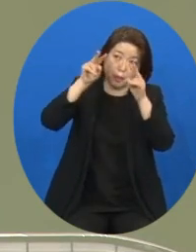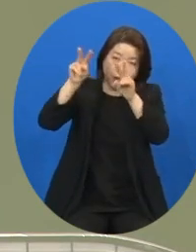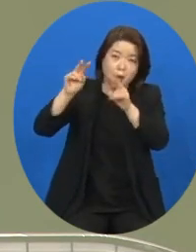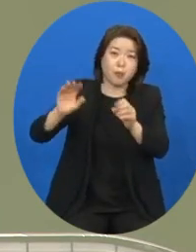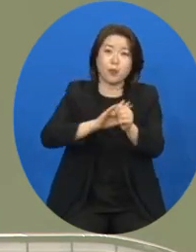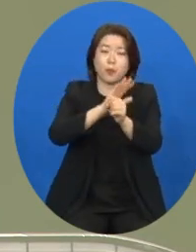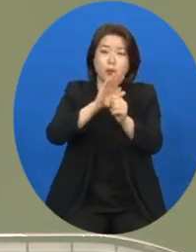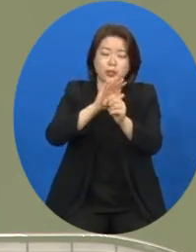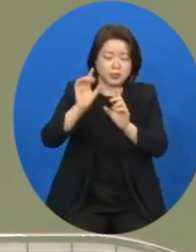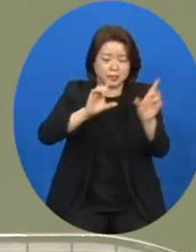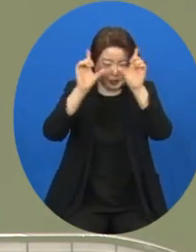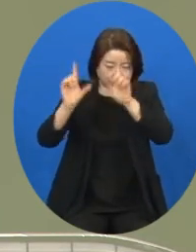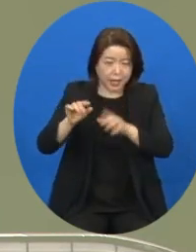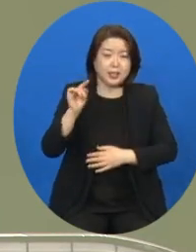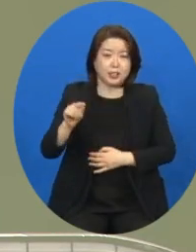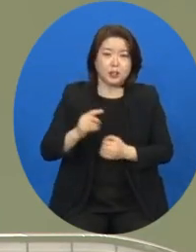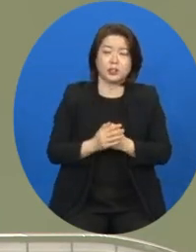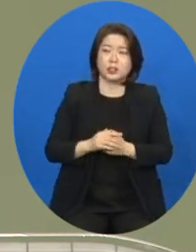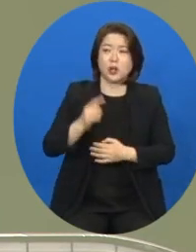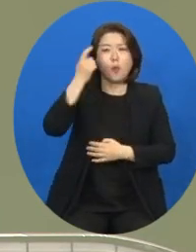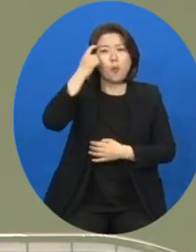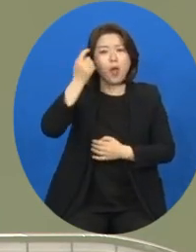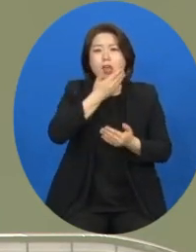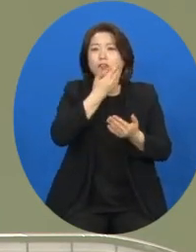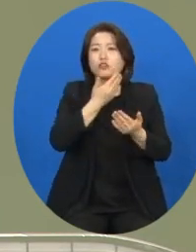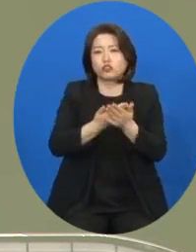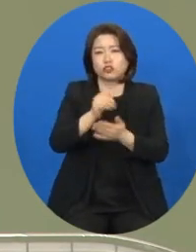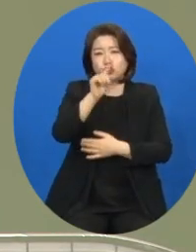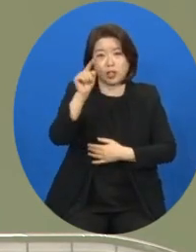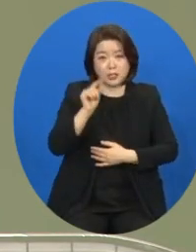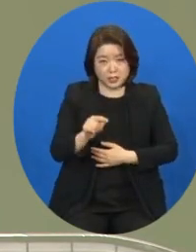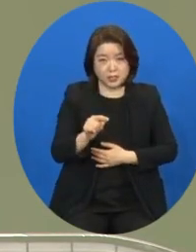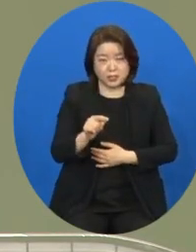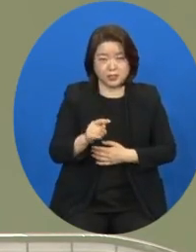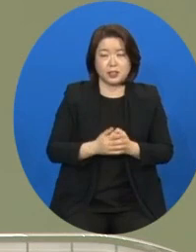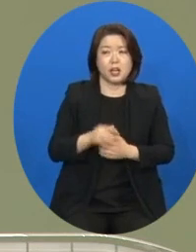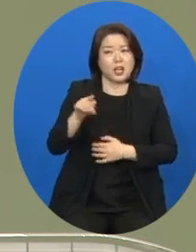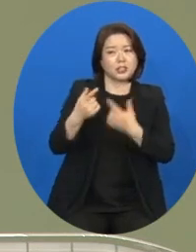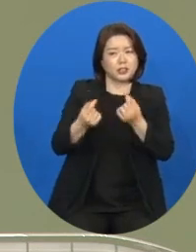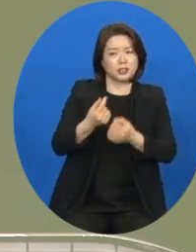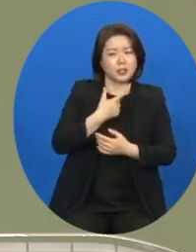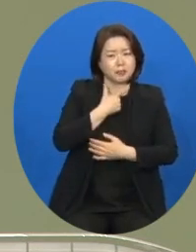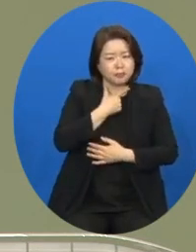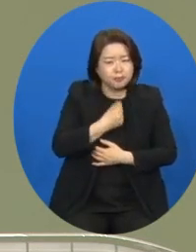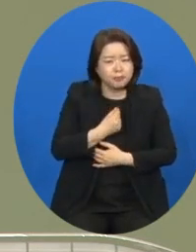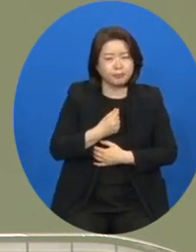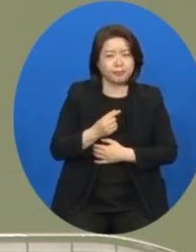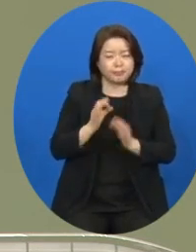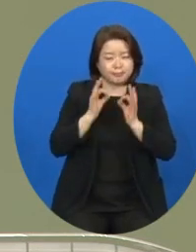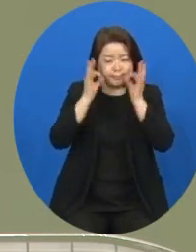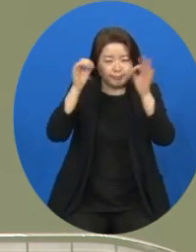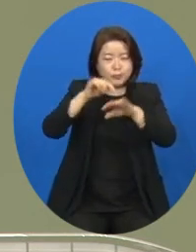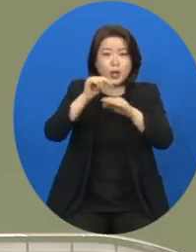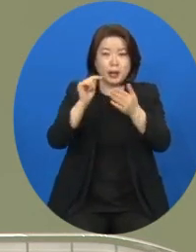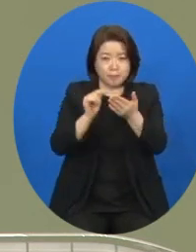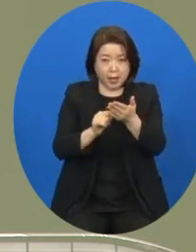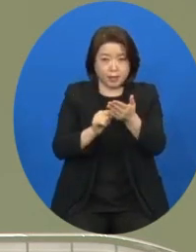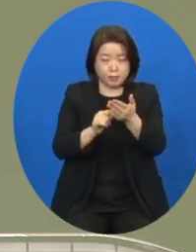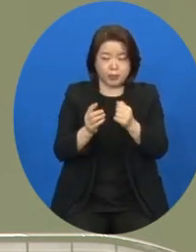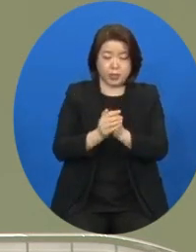것이 어떻게 중요한 건지, 그리고 그렇게 살고 싶은 간절한 마음을 아마 이 책을